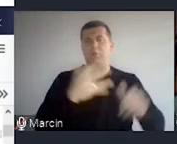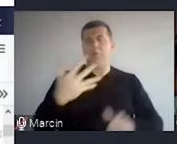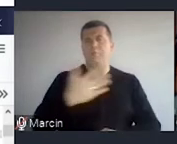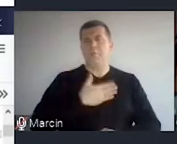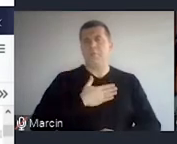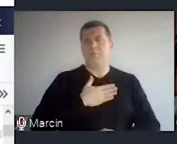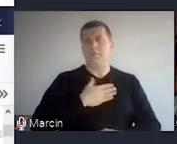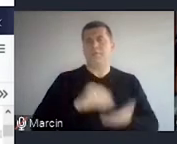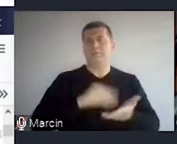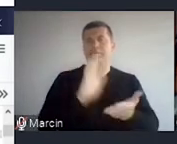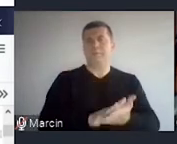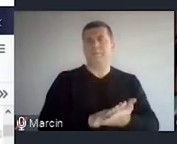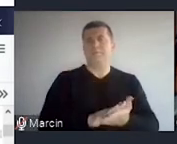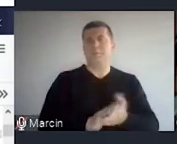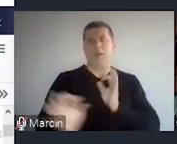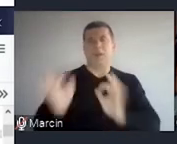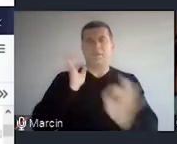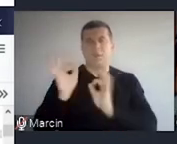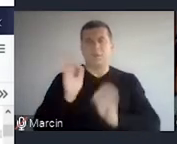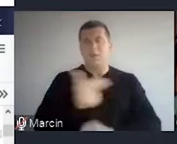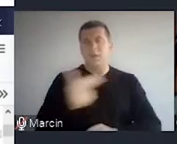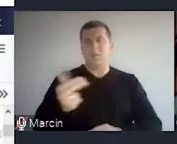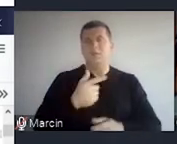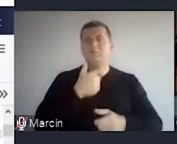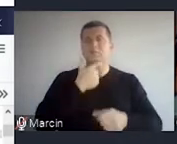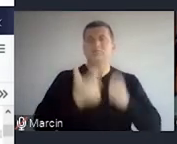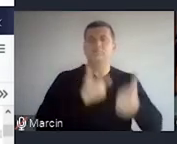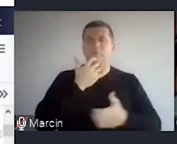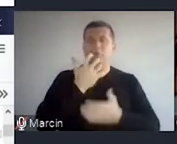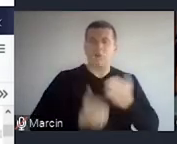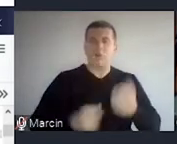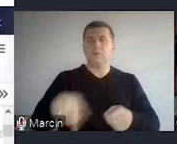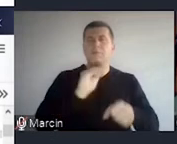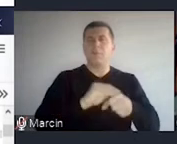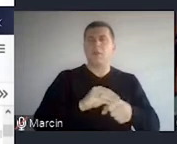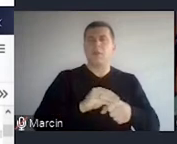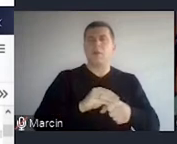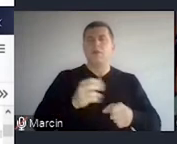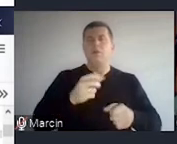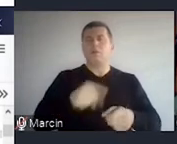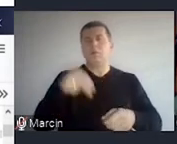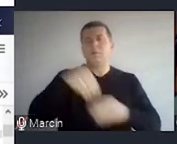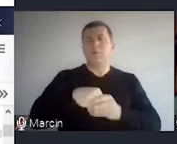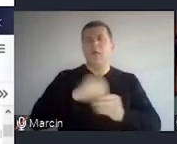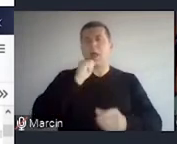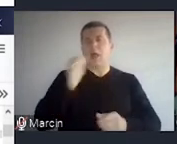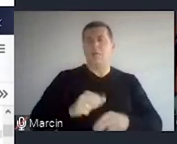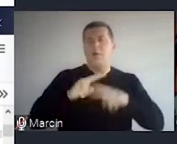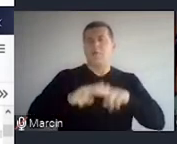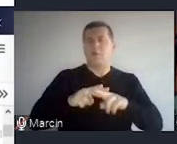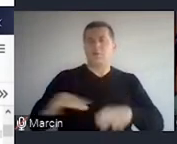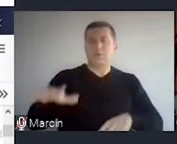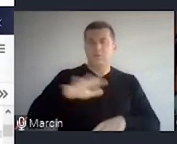mamy zapisane informacje na temat stosowania tych uproszczonych metod w Europejskim Funduszu Społecznym.